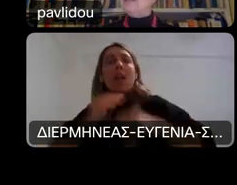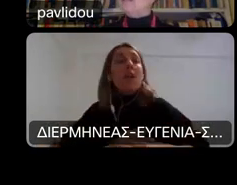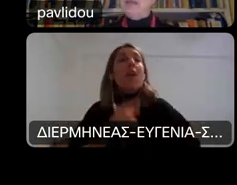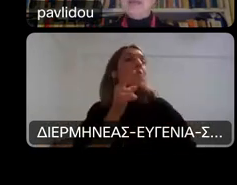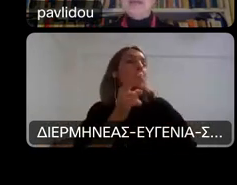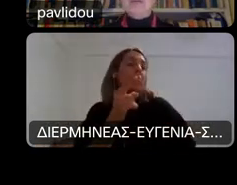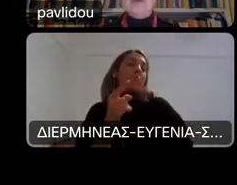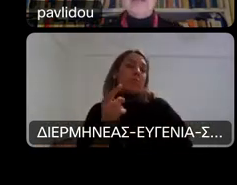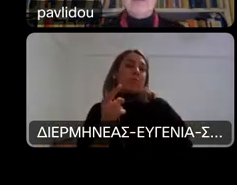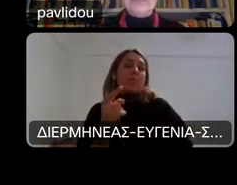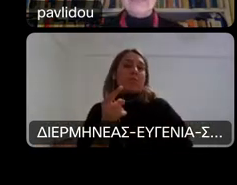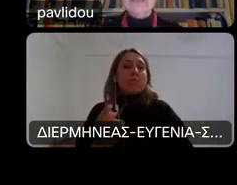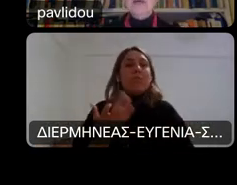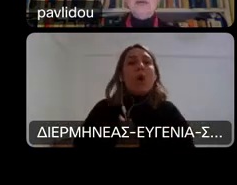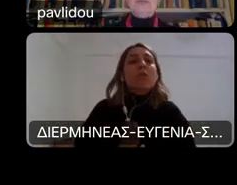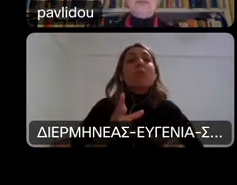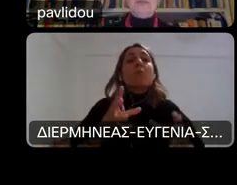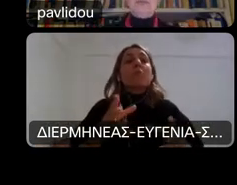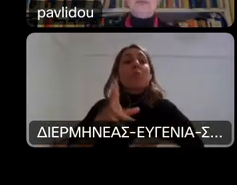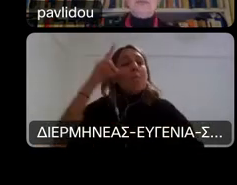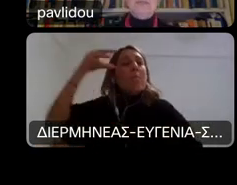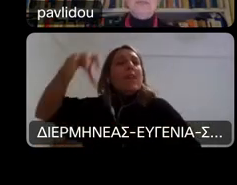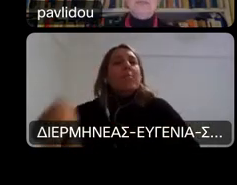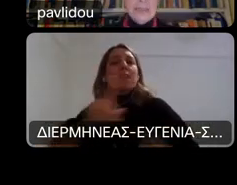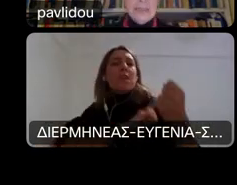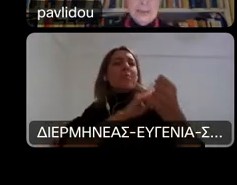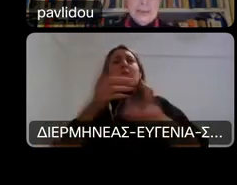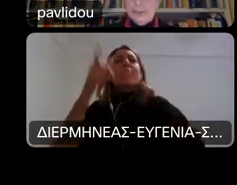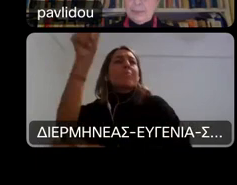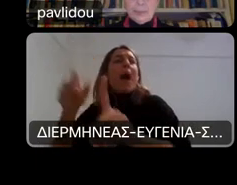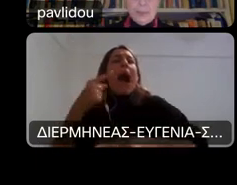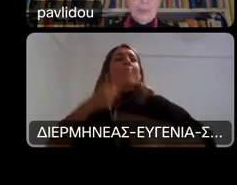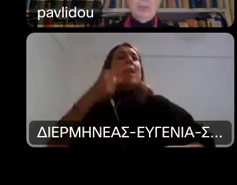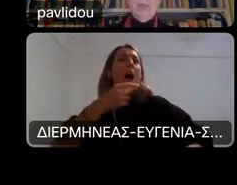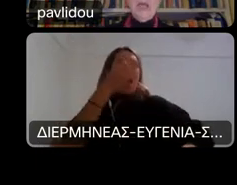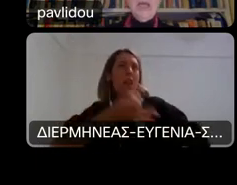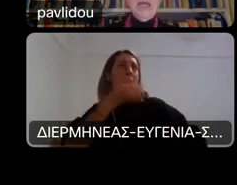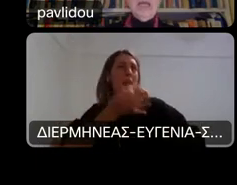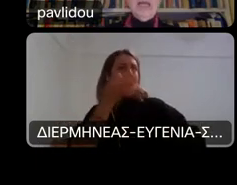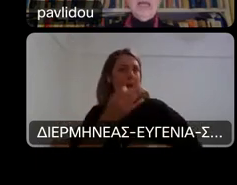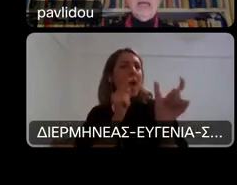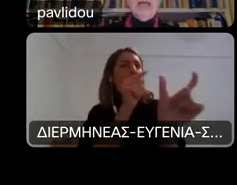διοίκησης, ακαδημαϊκή κοινότητα, πανεπιστημιακές δυνάμεις και ούτω καθεξής.